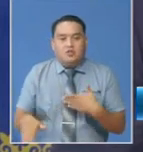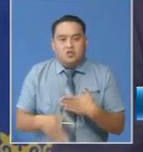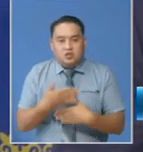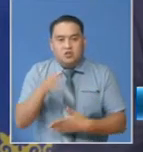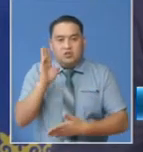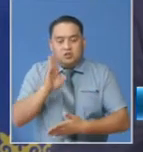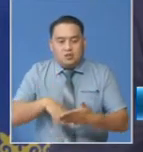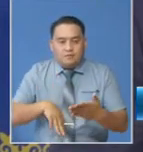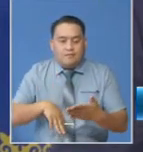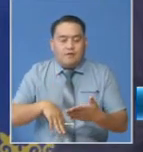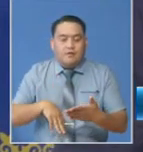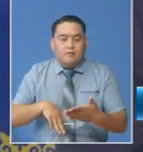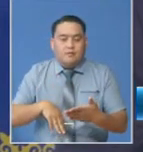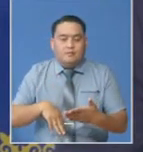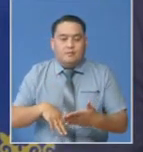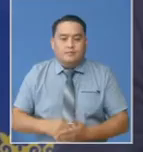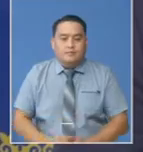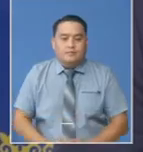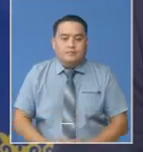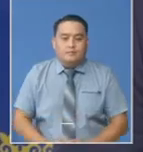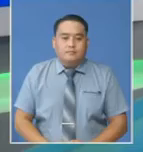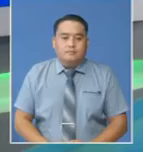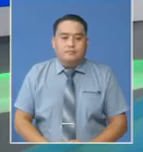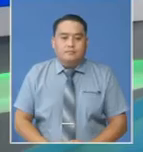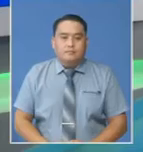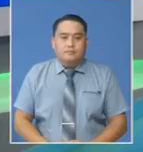взыскания за проступок государственных служащих.